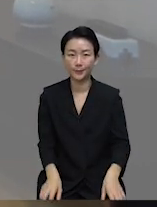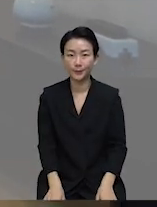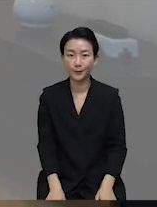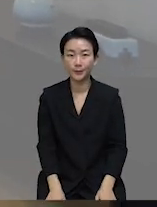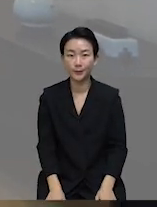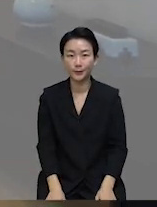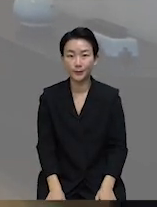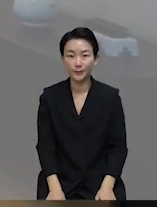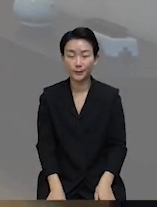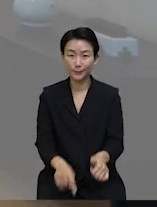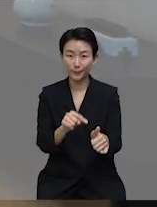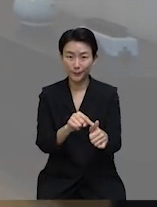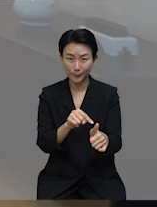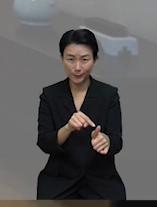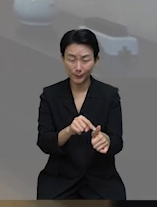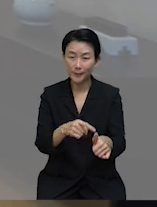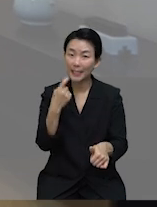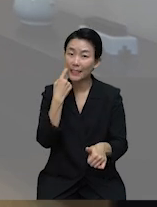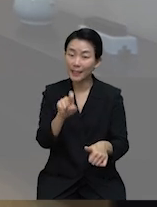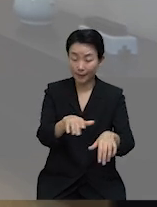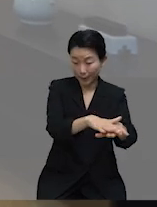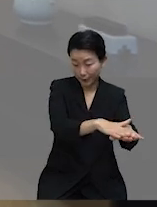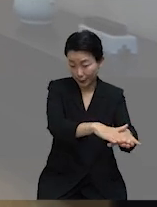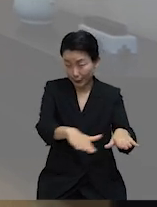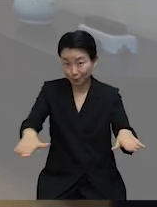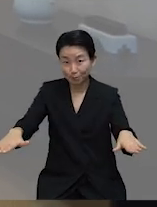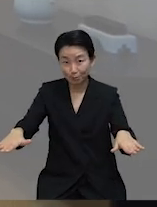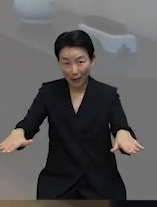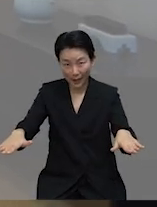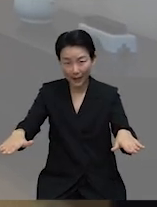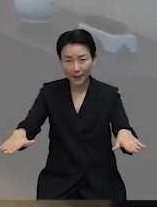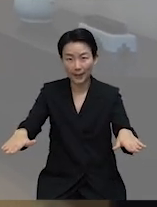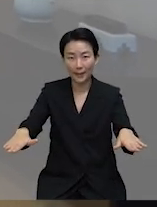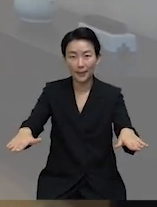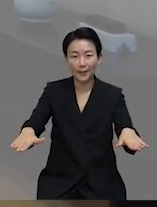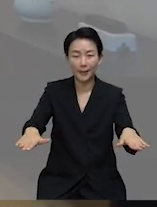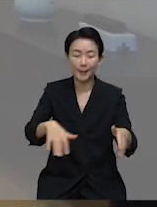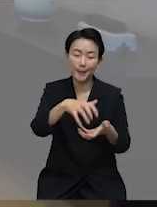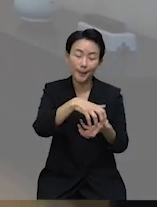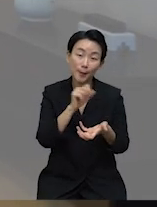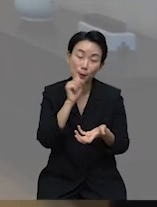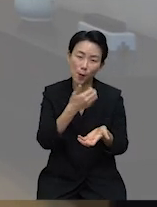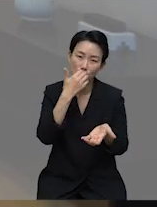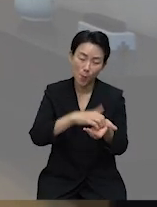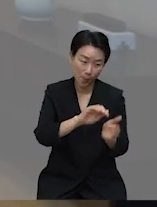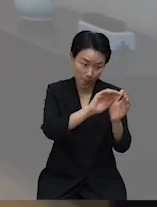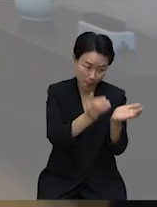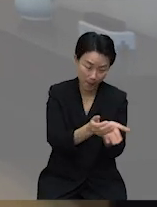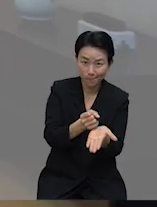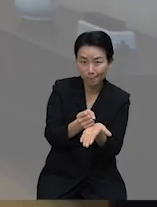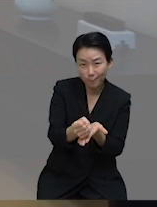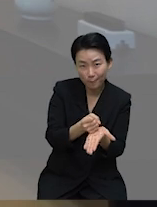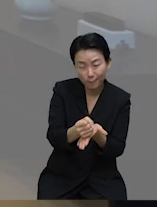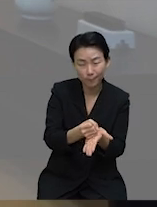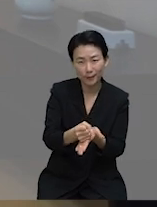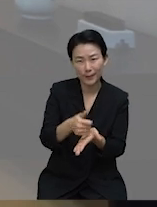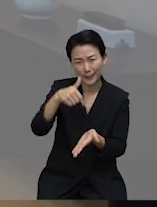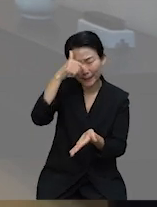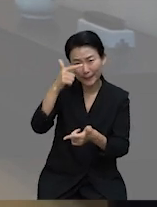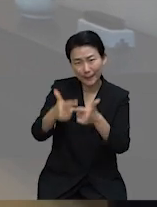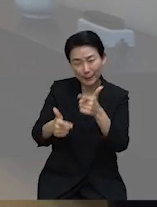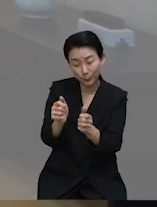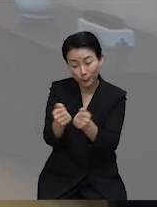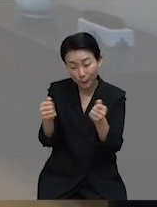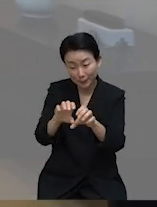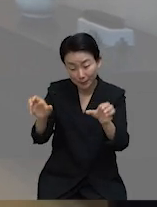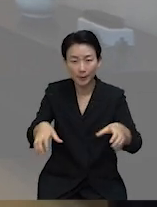있기도 합니다. 최순우 선생은 이 옛집에 미랏빛 장판을 깔고 즐겨 수집하던 수석이나 벼루,